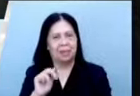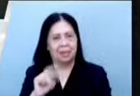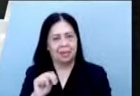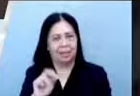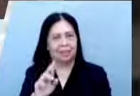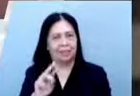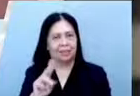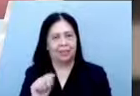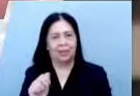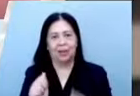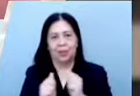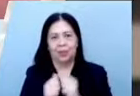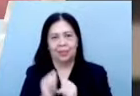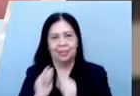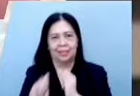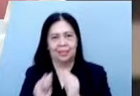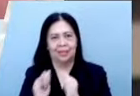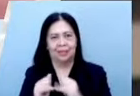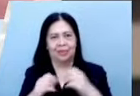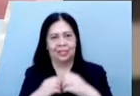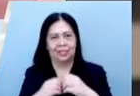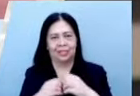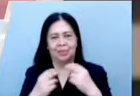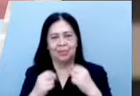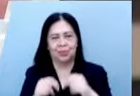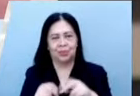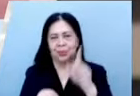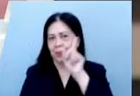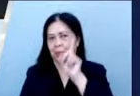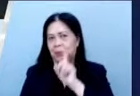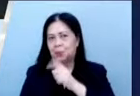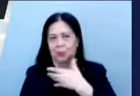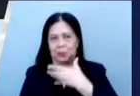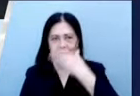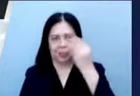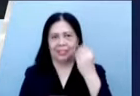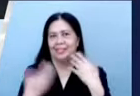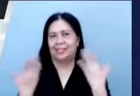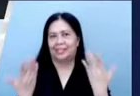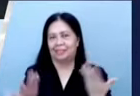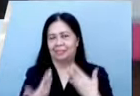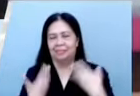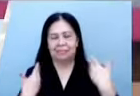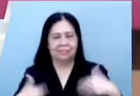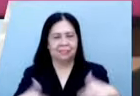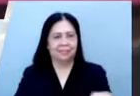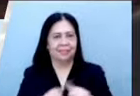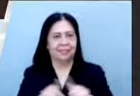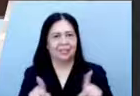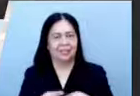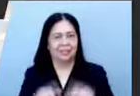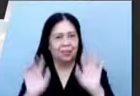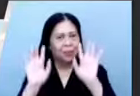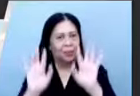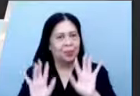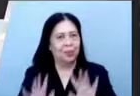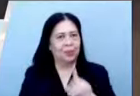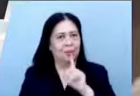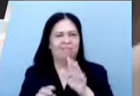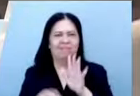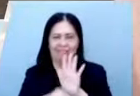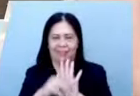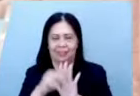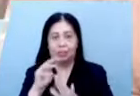News Interviews, hindi lang flawless beauty ang ipinamalas niya, kung hindi ang kamangha-mangha niyang maturity as a